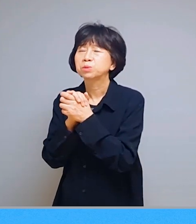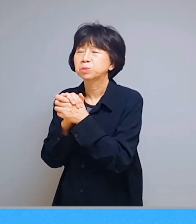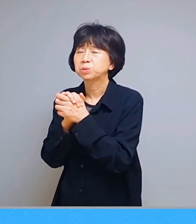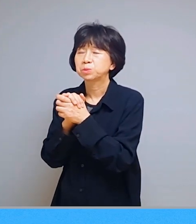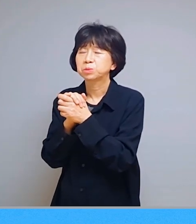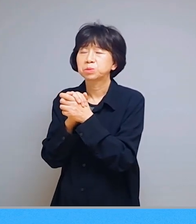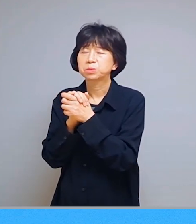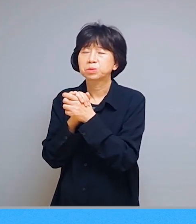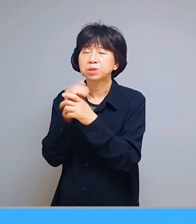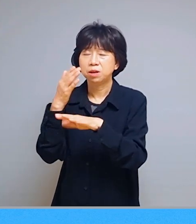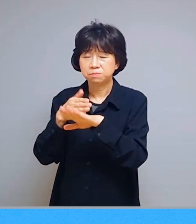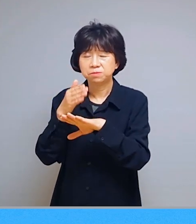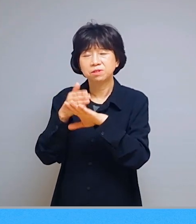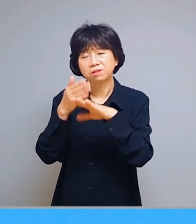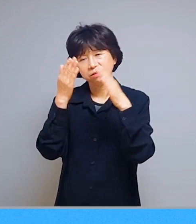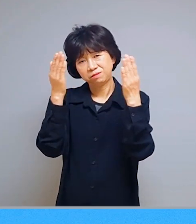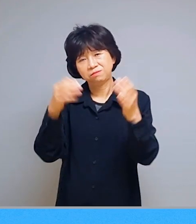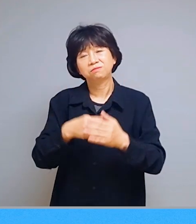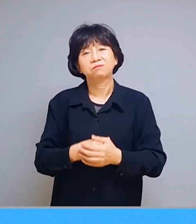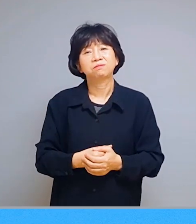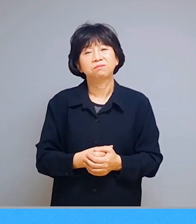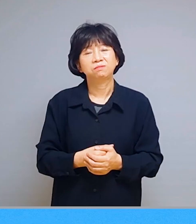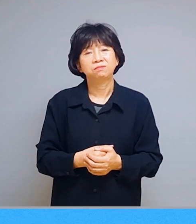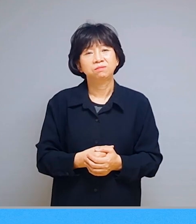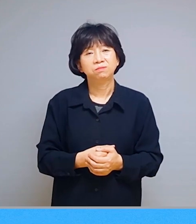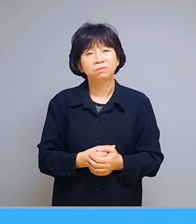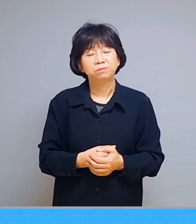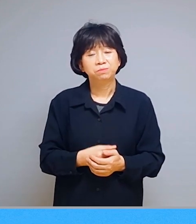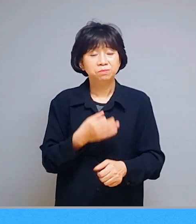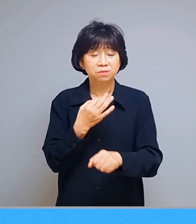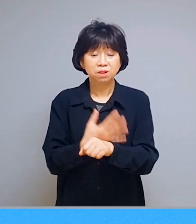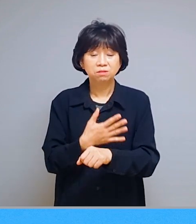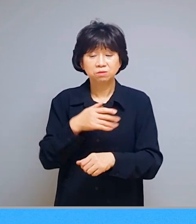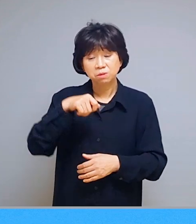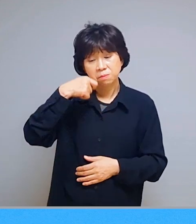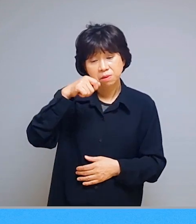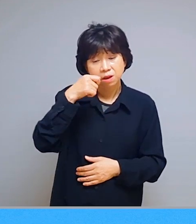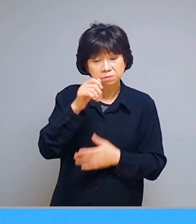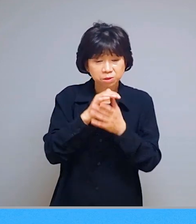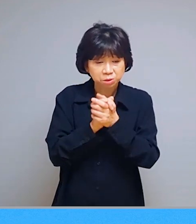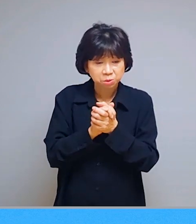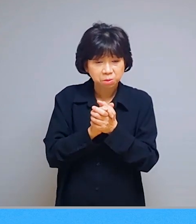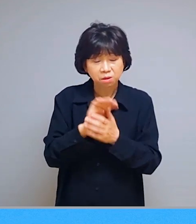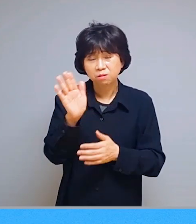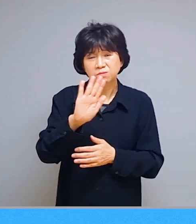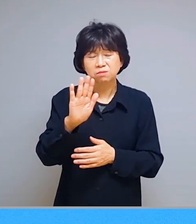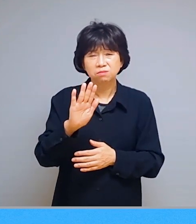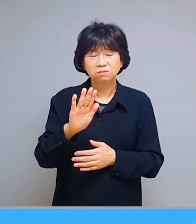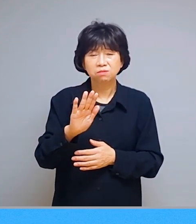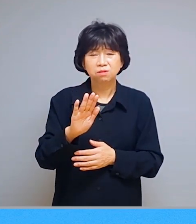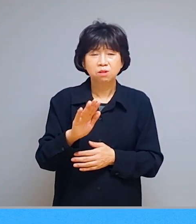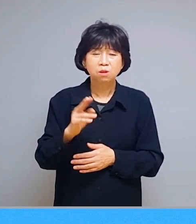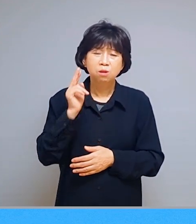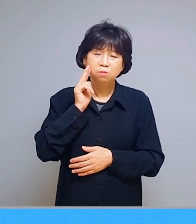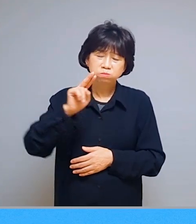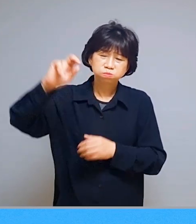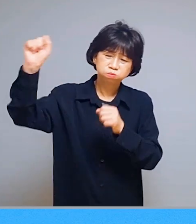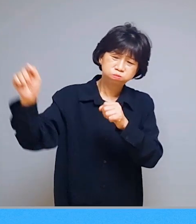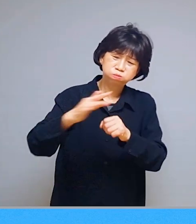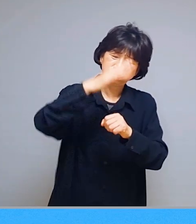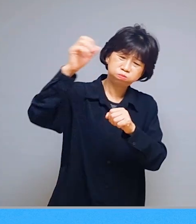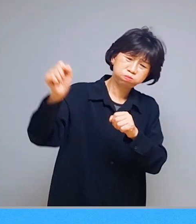하나님께 감사하는 것이었습니다. 여러분 이건 단순한 식사 기도가 아니에요. 폭풍 가운데서도 하나님을